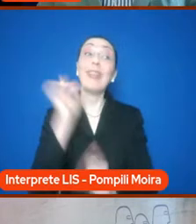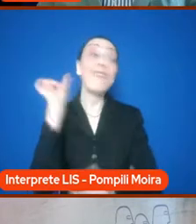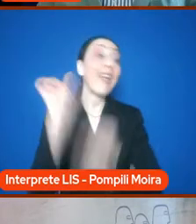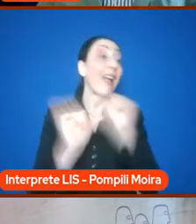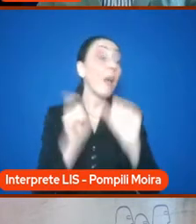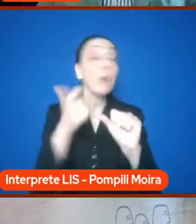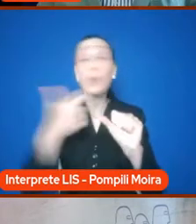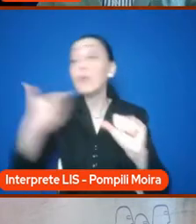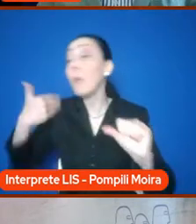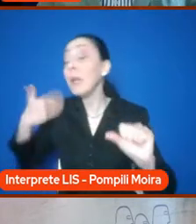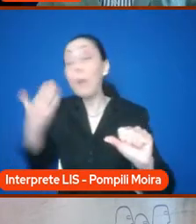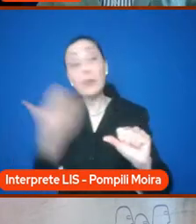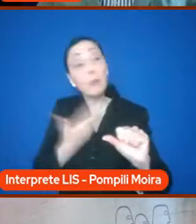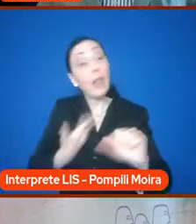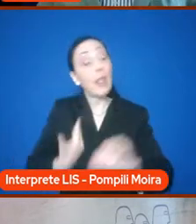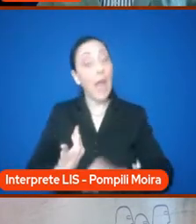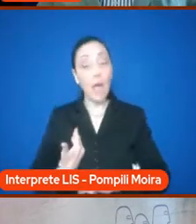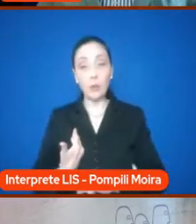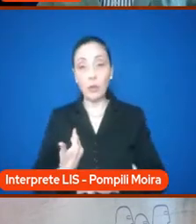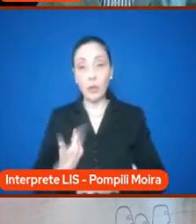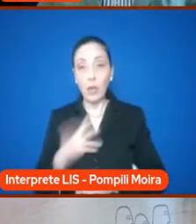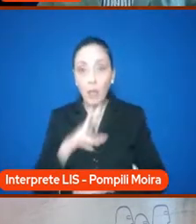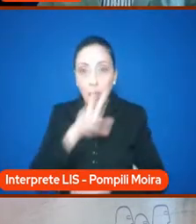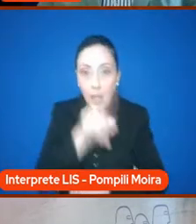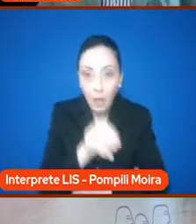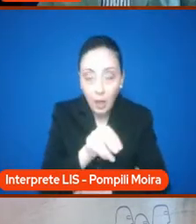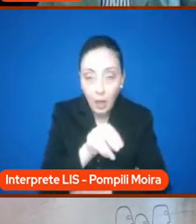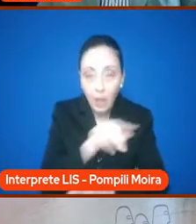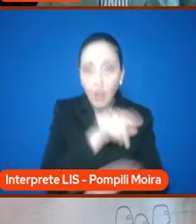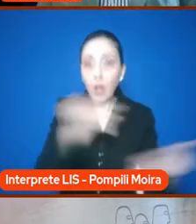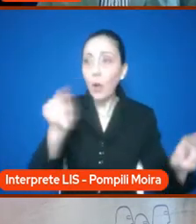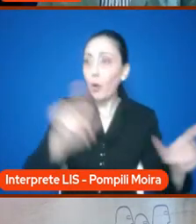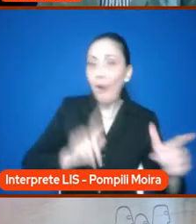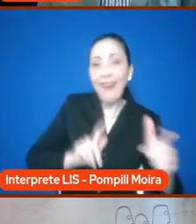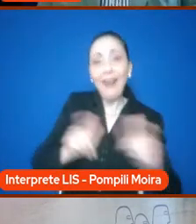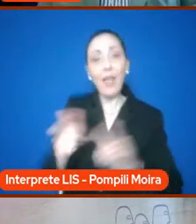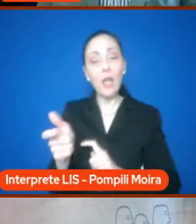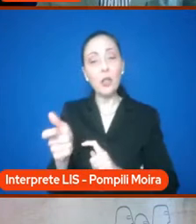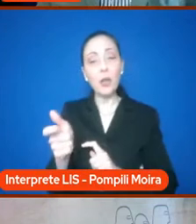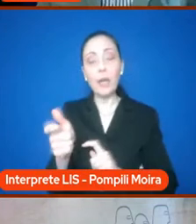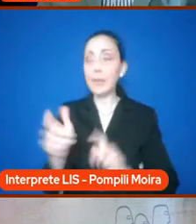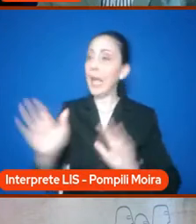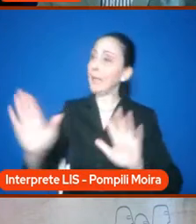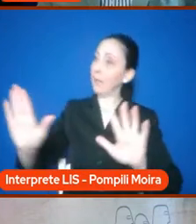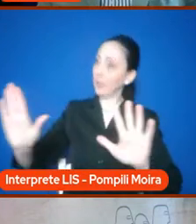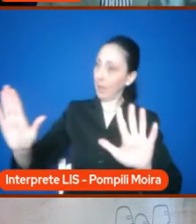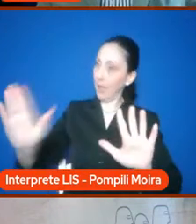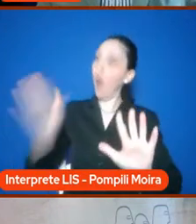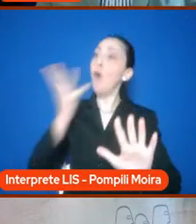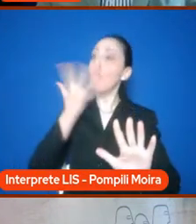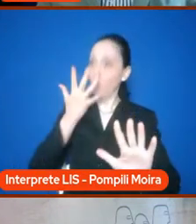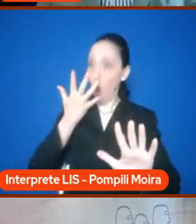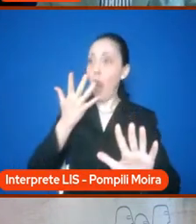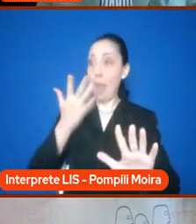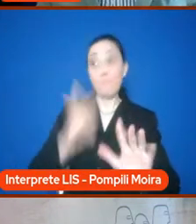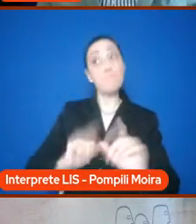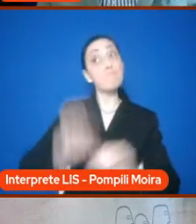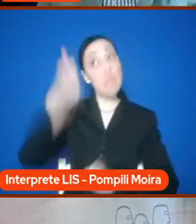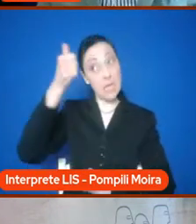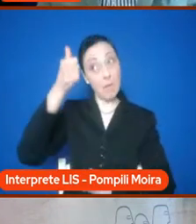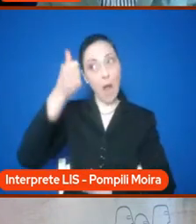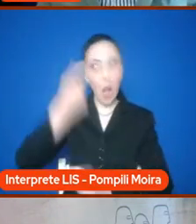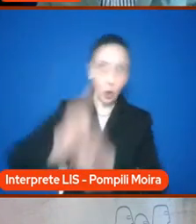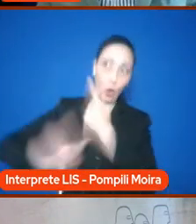sbagliato, e la reazione è vabbè, un attimo, intanto fammi tornare a dove ero prima e poi ne parliamo.